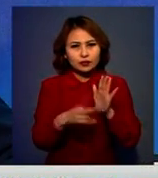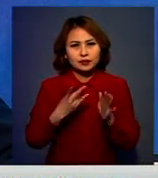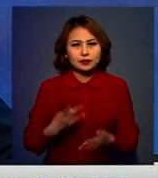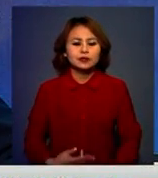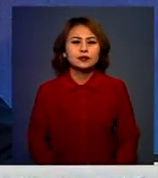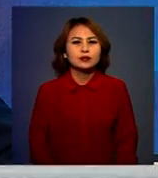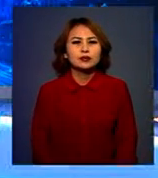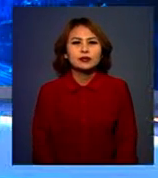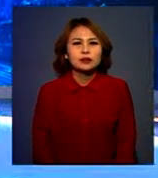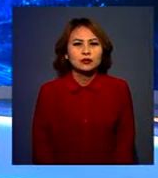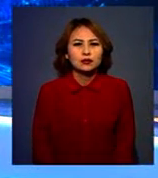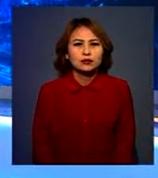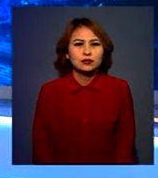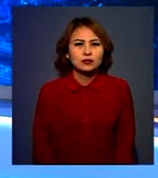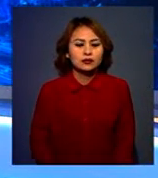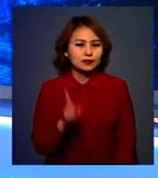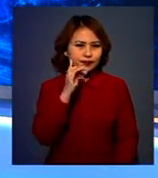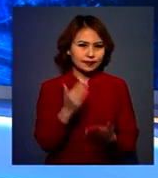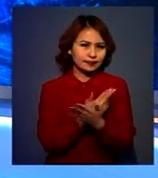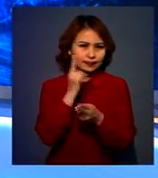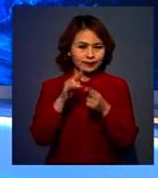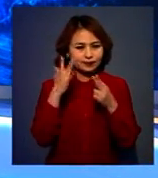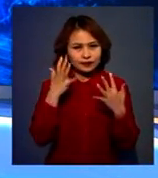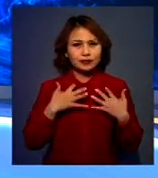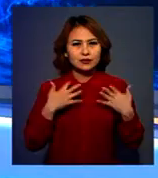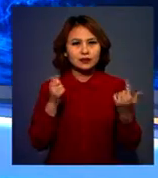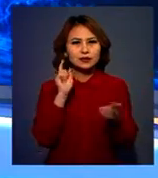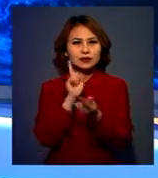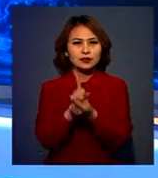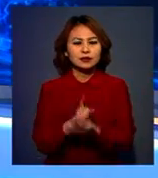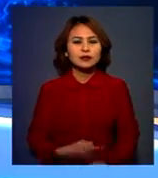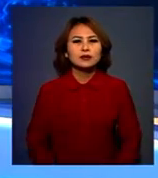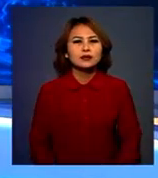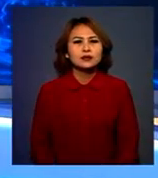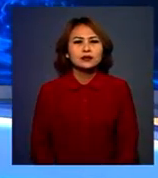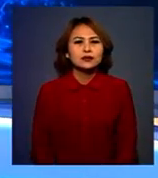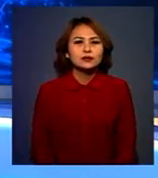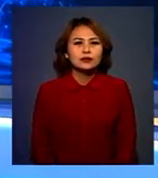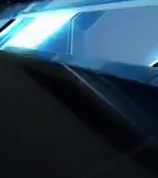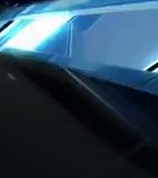Әзірге айтарымыз осы. Дені қойып тыңдағандарыңызға рахмет.